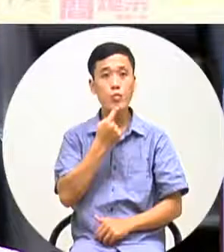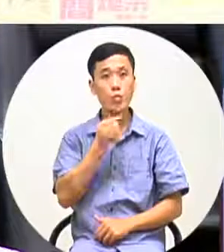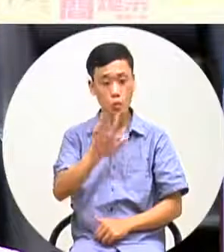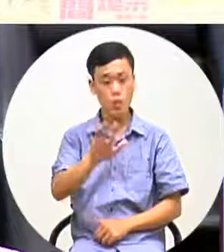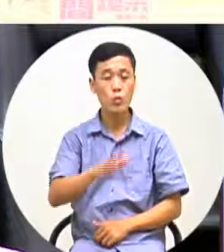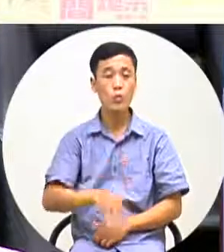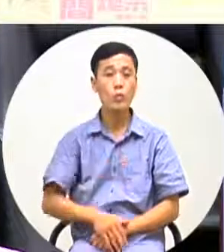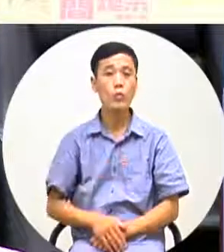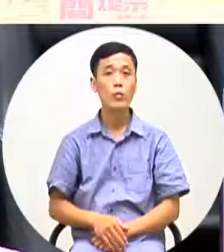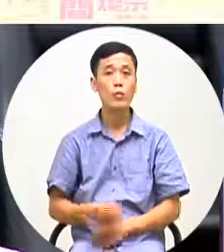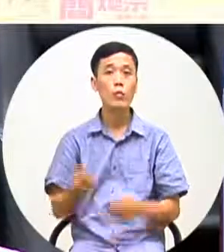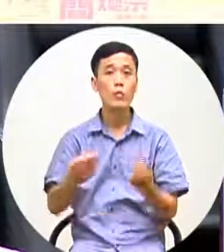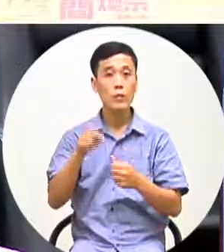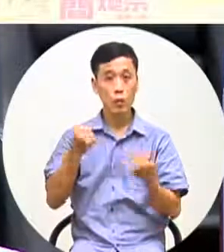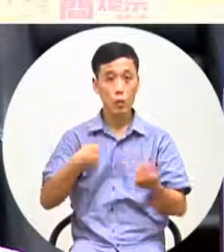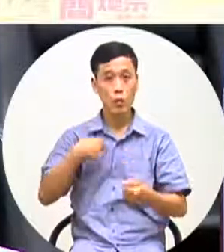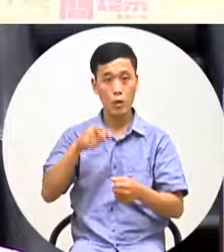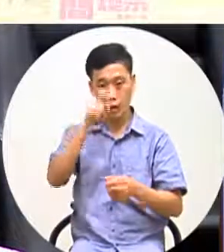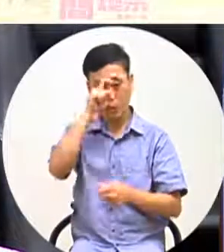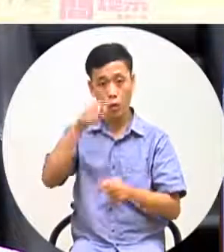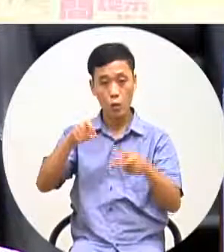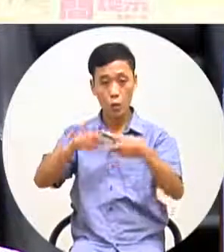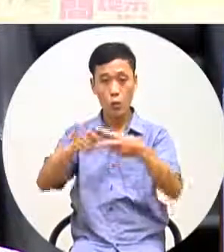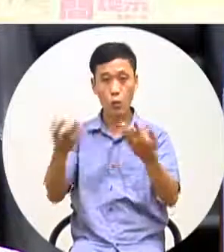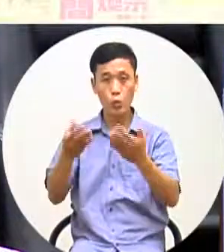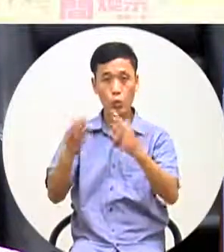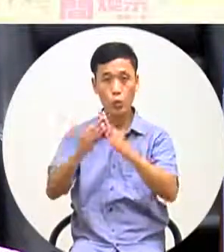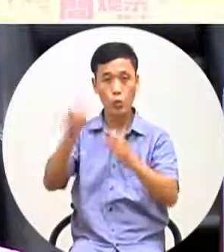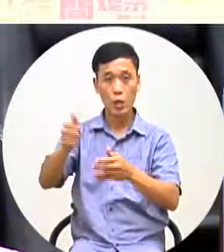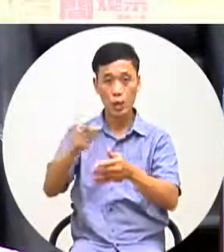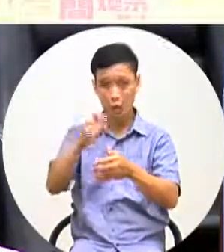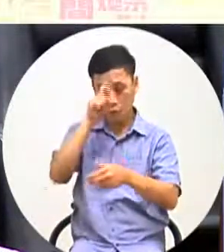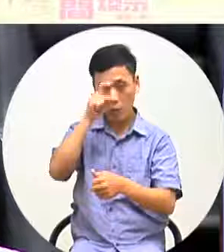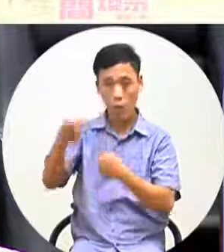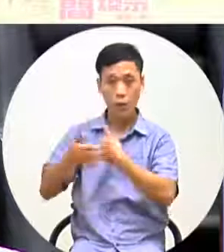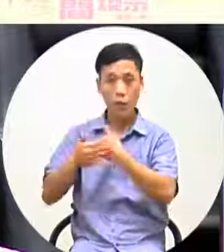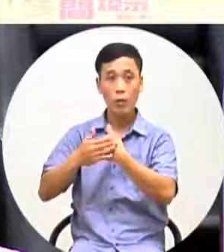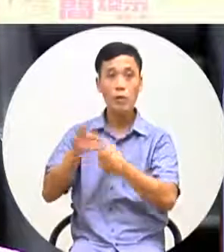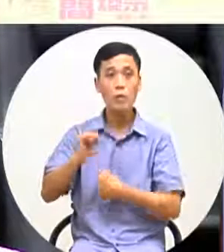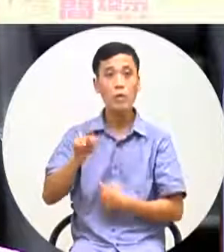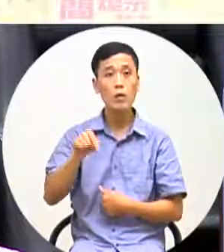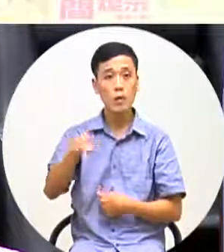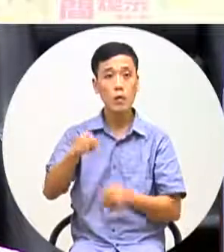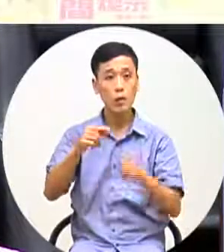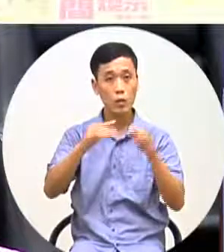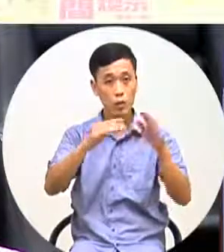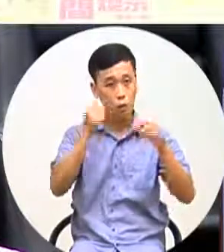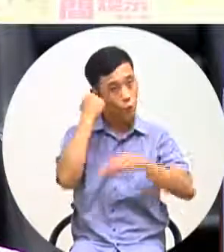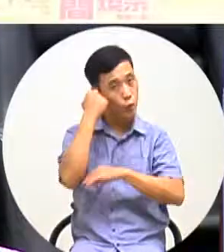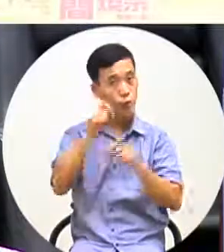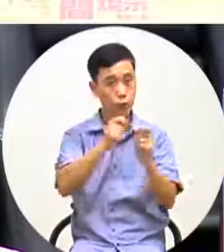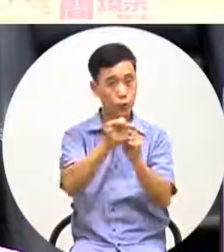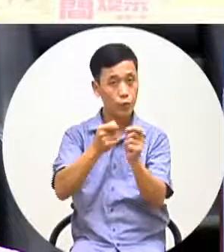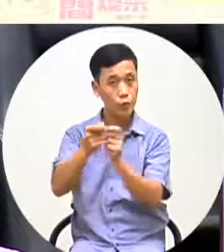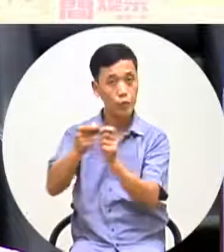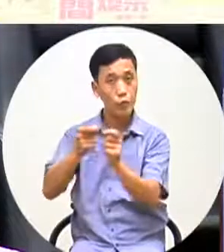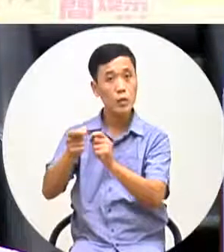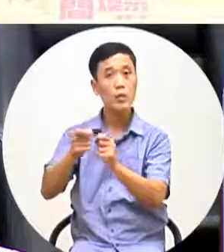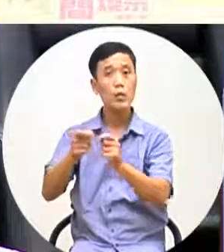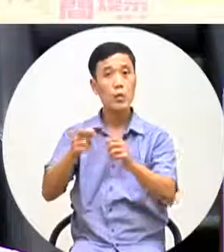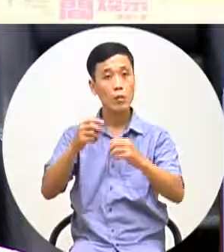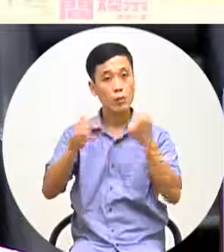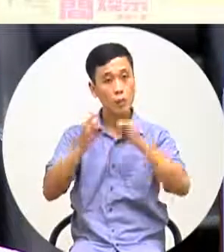拜托一下公务局局长，因为这个区域的民众除了河边里跟绿川里之外，好，其